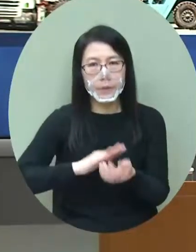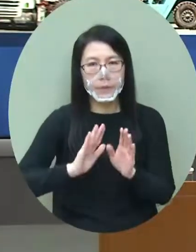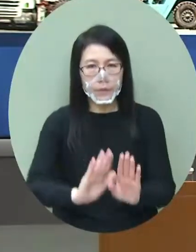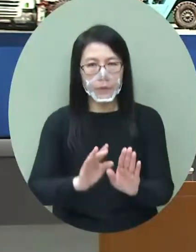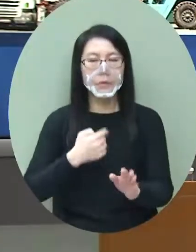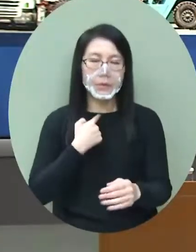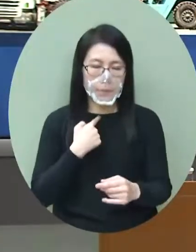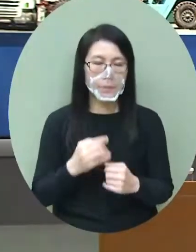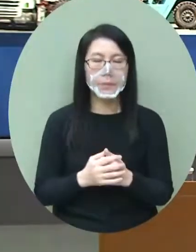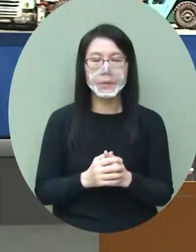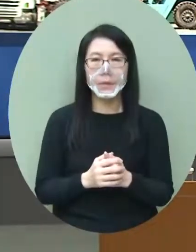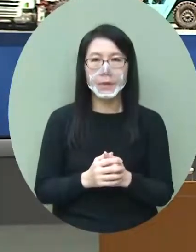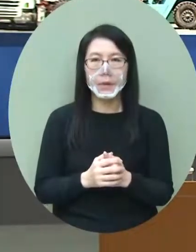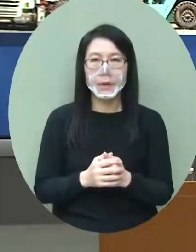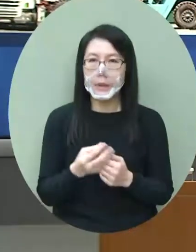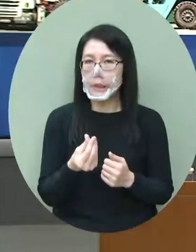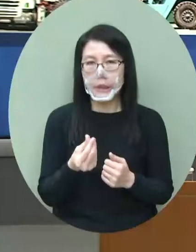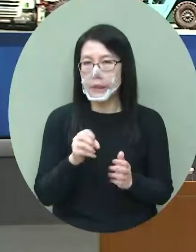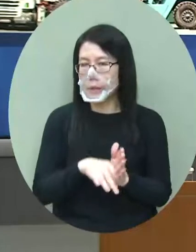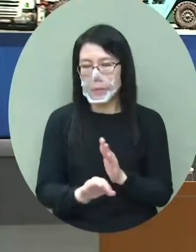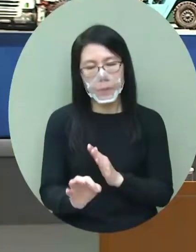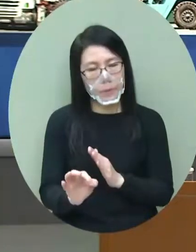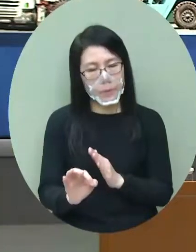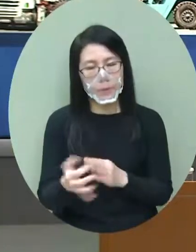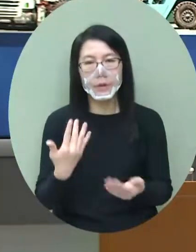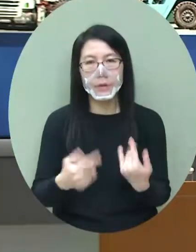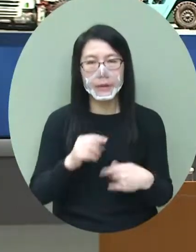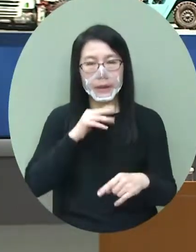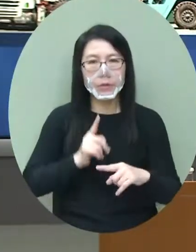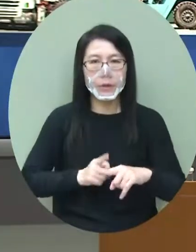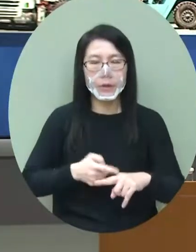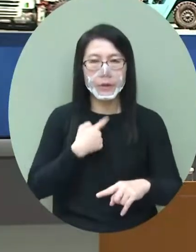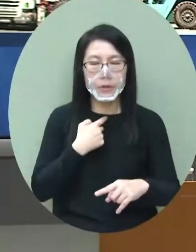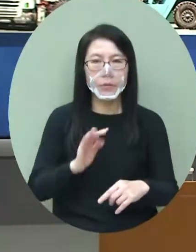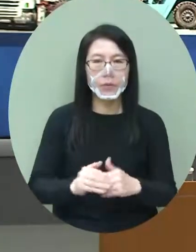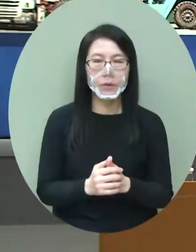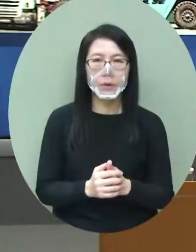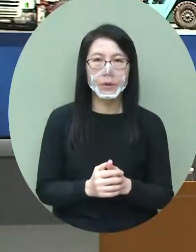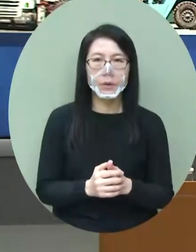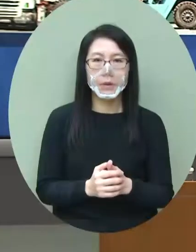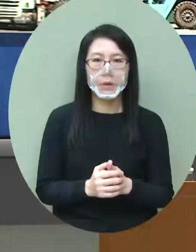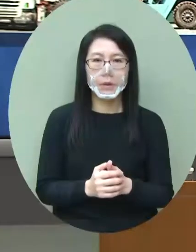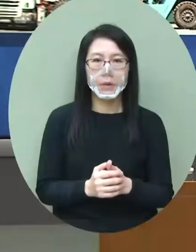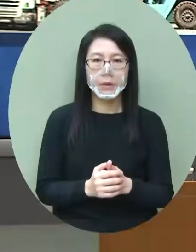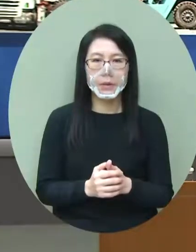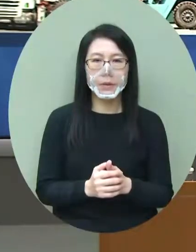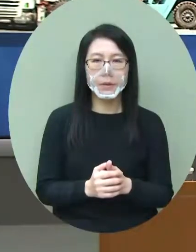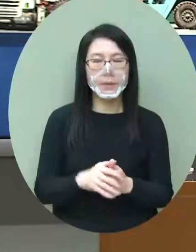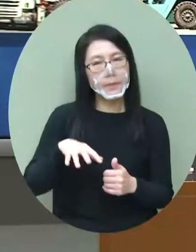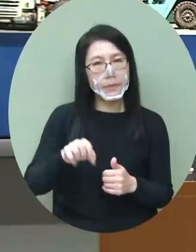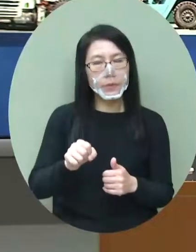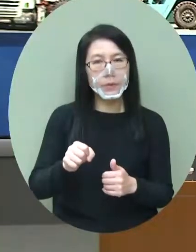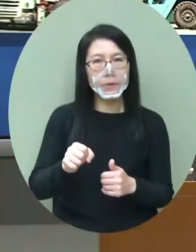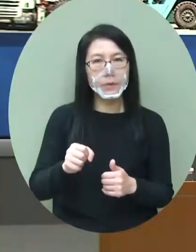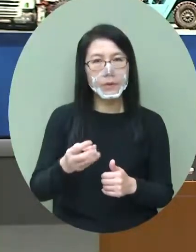我们不缺钱，我们要需要用钱的话，如果要